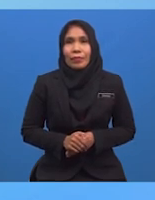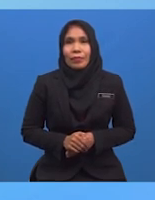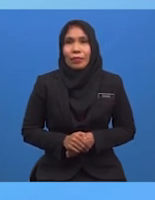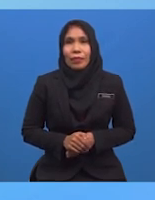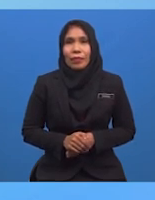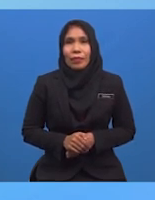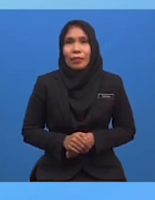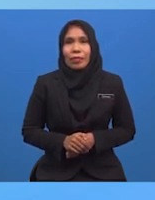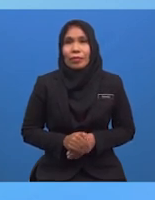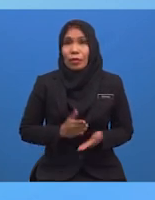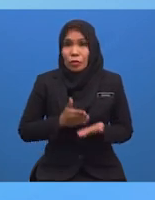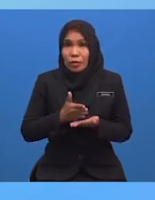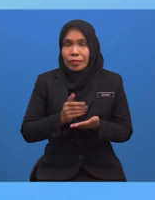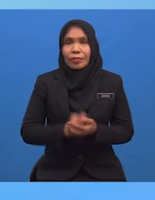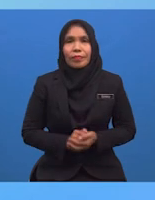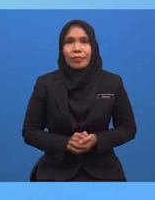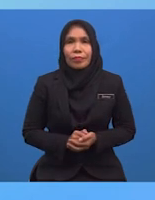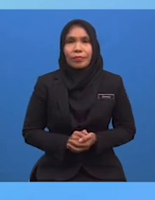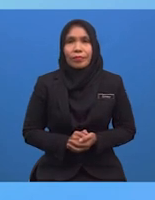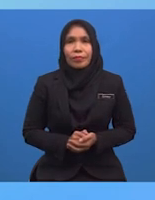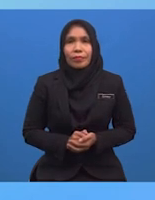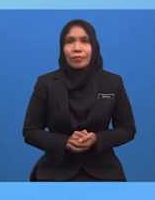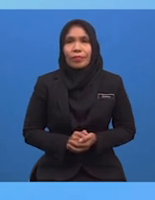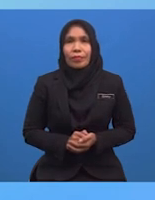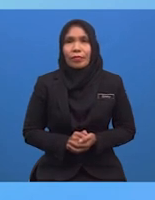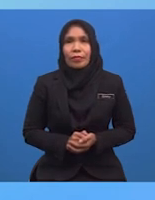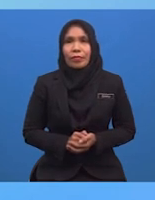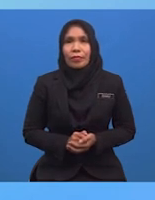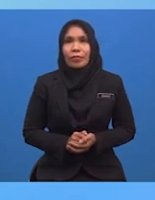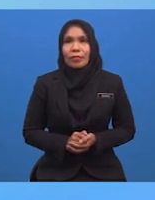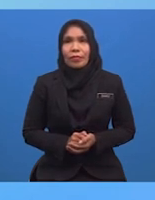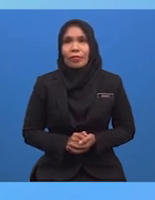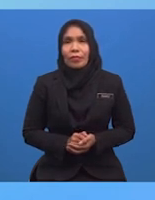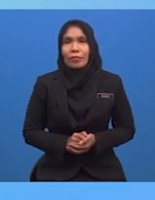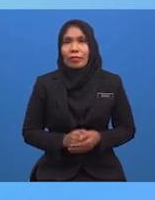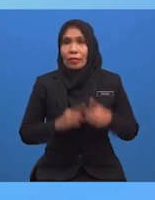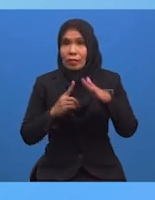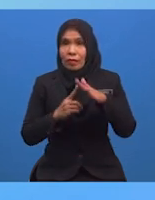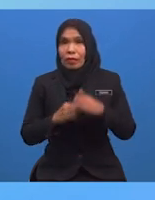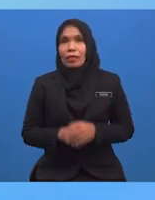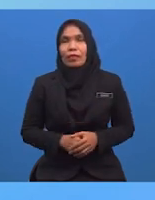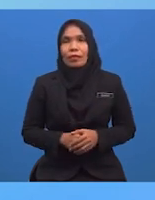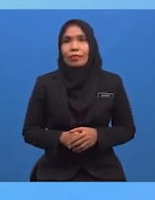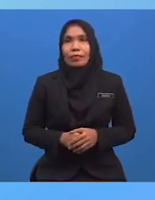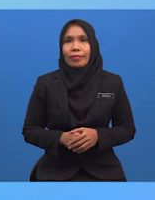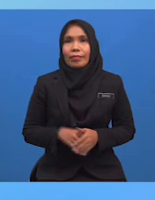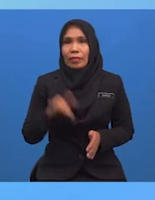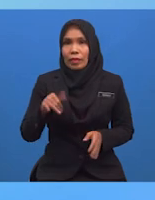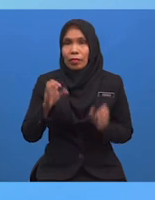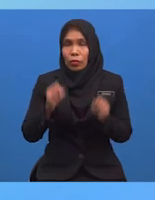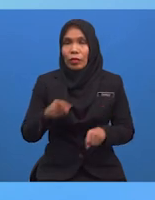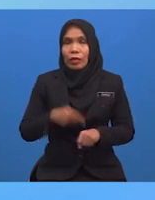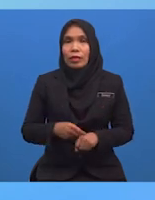Seterusnya, jika negara menghadapi inflasi diimport pula, dasar makroekonomi yang boleh dilaksanakan